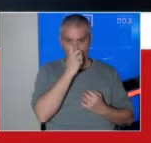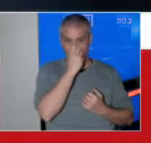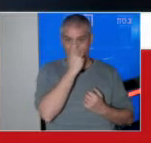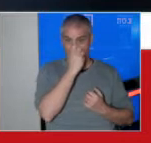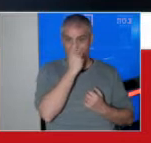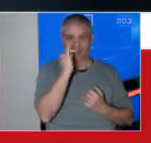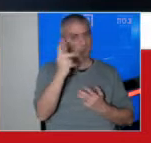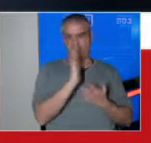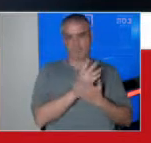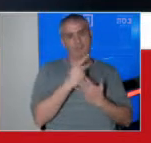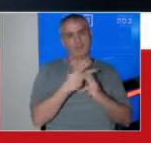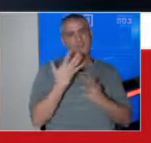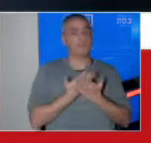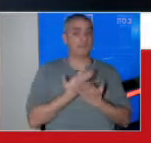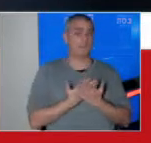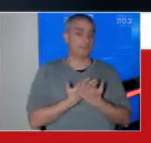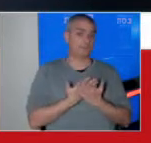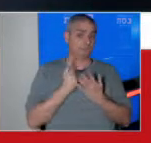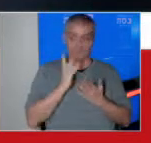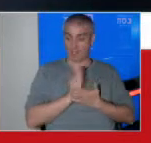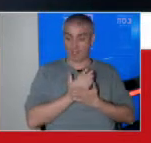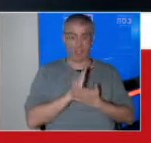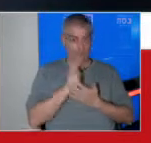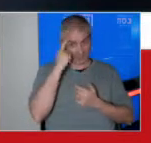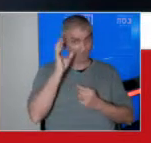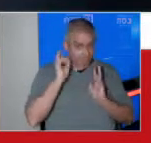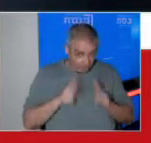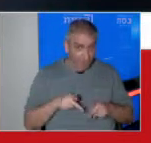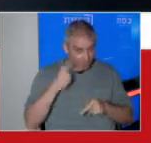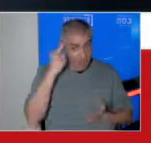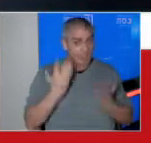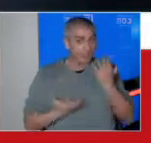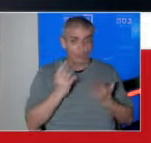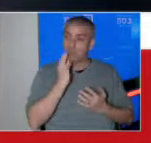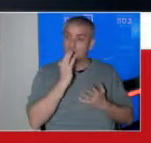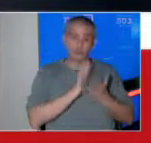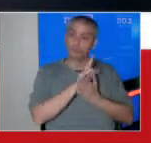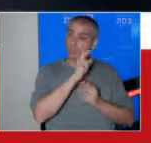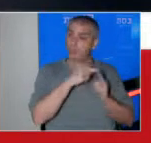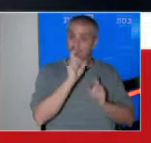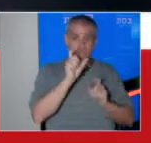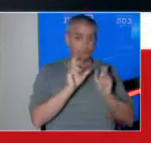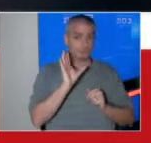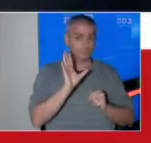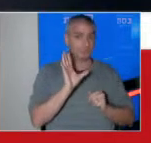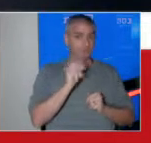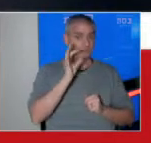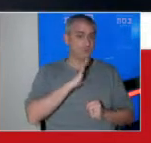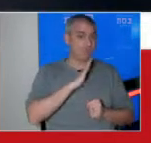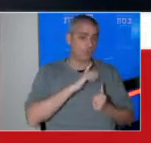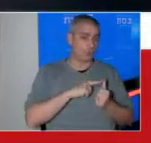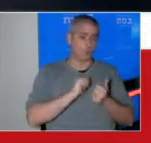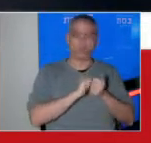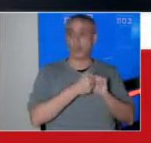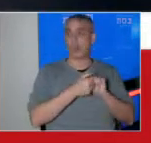לא מחליטים, אתם ממליצים, אבל בהחלטה, לדעתכם, יש מקום לשקול מגיל 18 לאנשים בעלי סיכון,